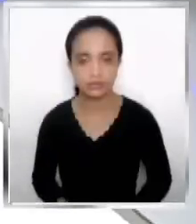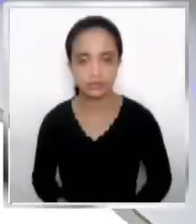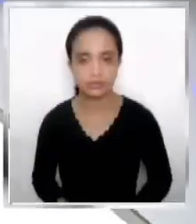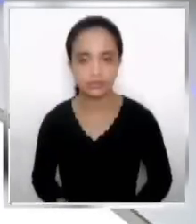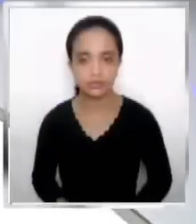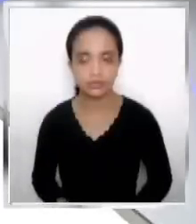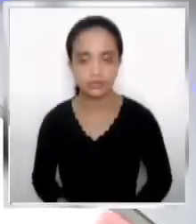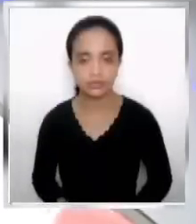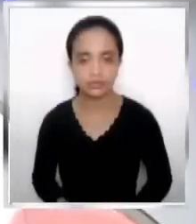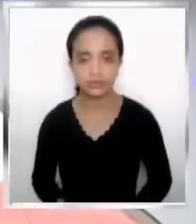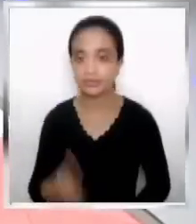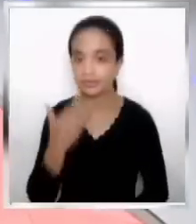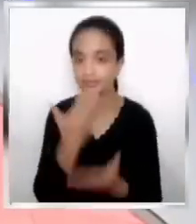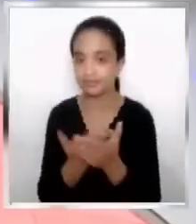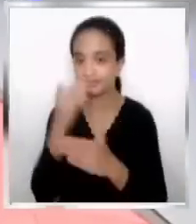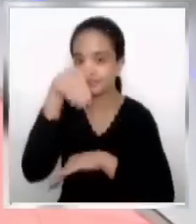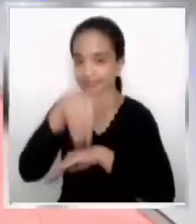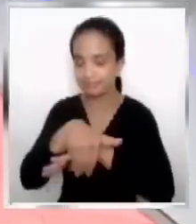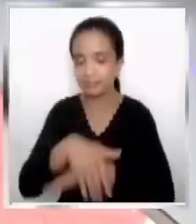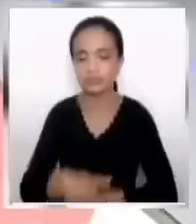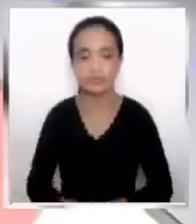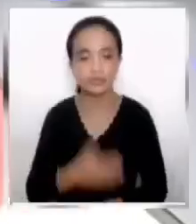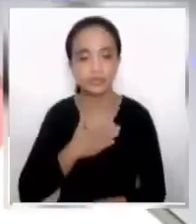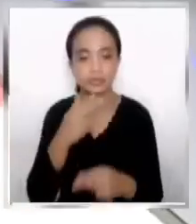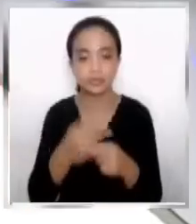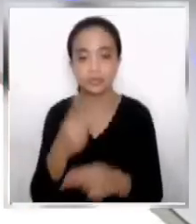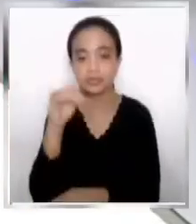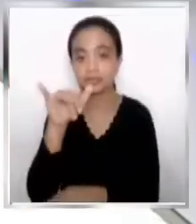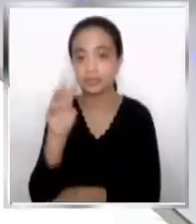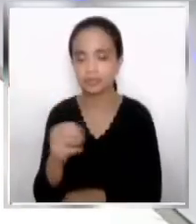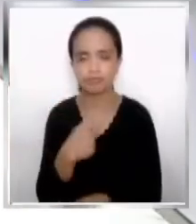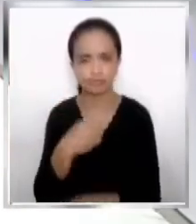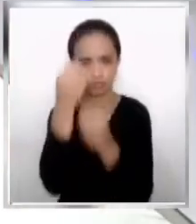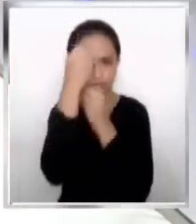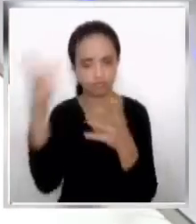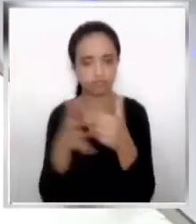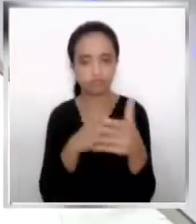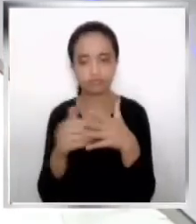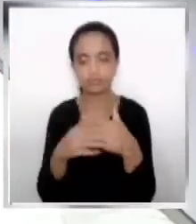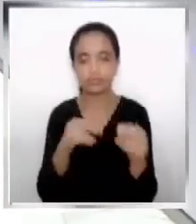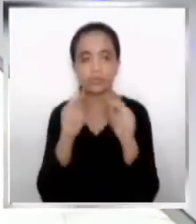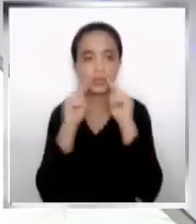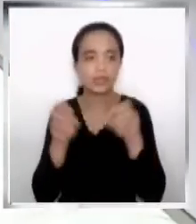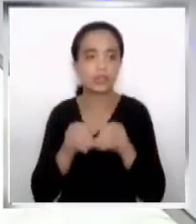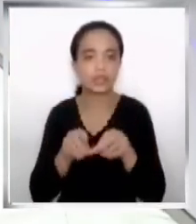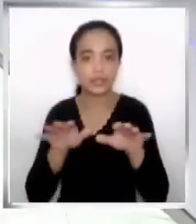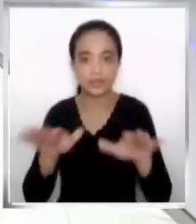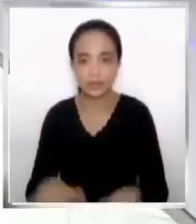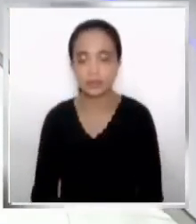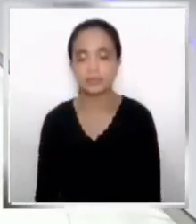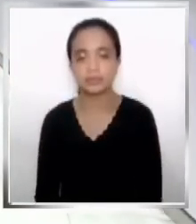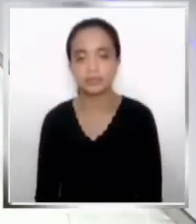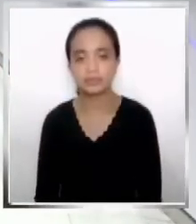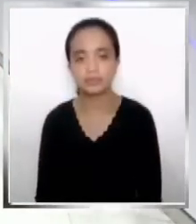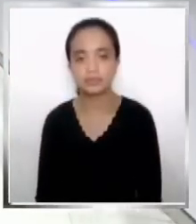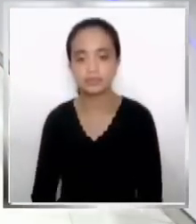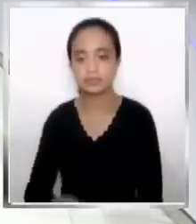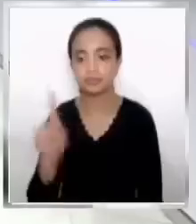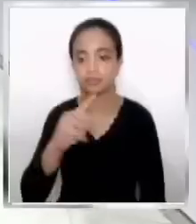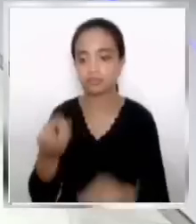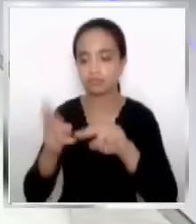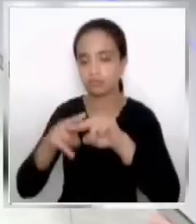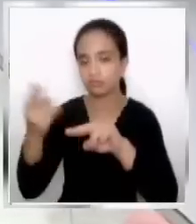Magandang gabi mga kapuso Ako po ang inyong Kuya Kim na magbibigay sa inyo ng trivia sa likod ng mga trending na balita ang tumataas na presyo ng